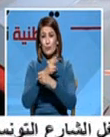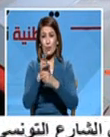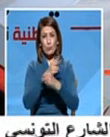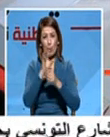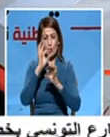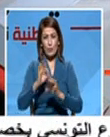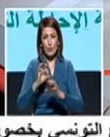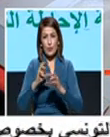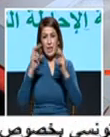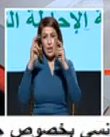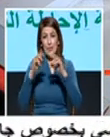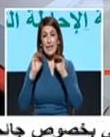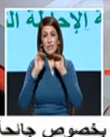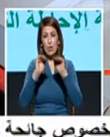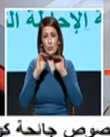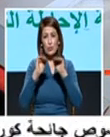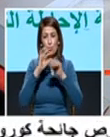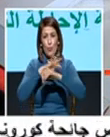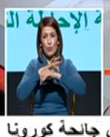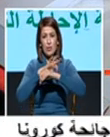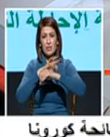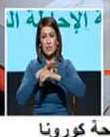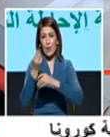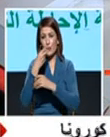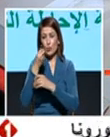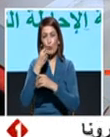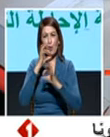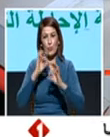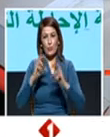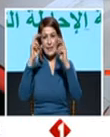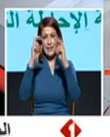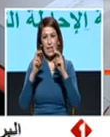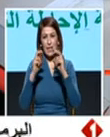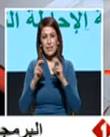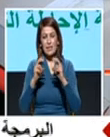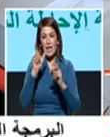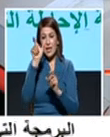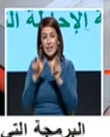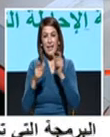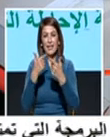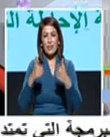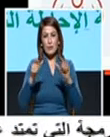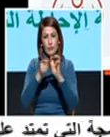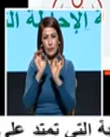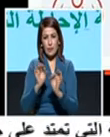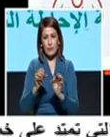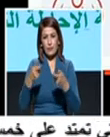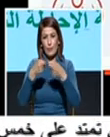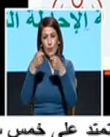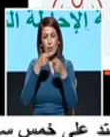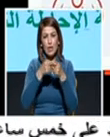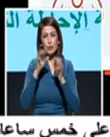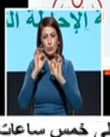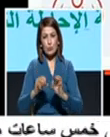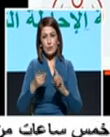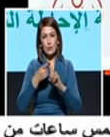واللي القصان نتاع الدواء ينجم كما كنتوا تحكيوا تو في البلاتو على امراض اخرى، نفس الشيء بالنسبة لصنف من الأمراض